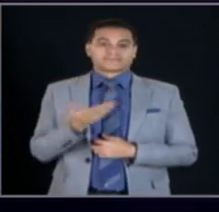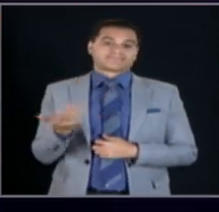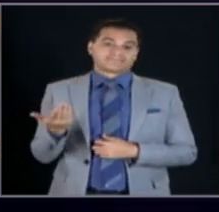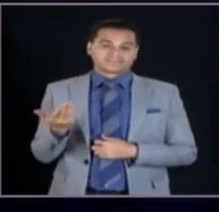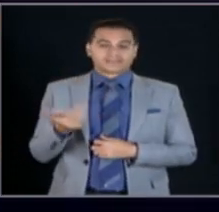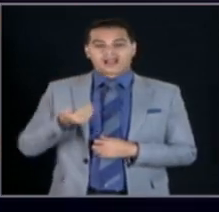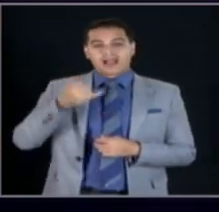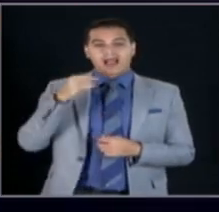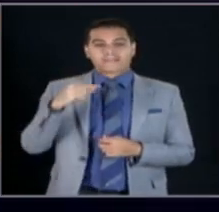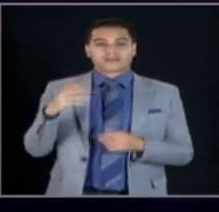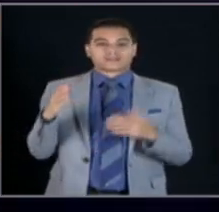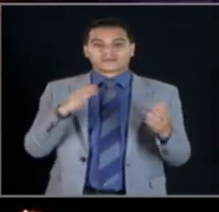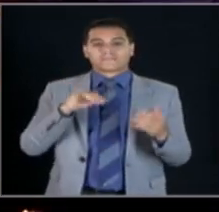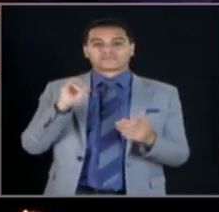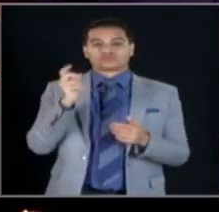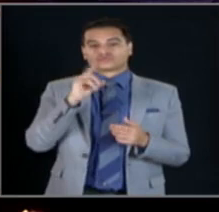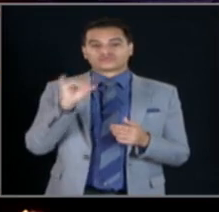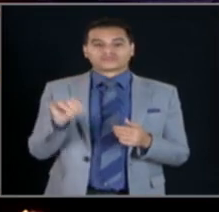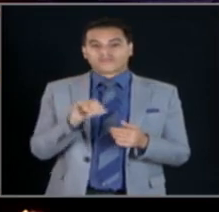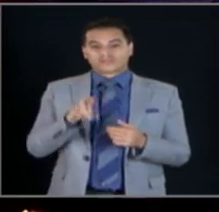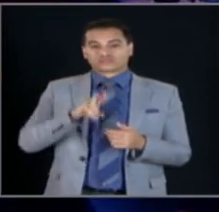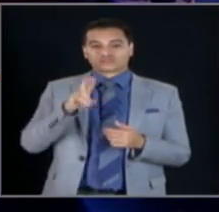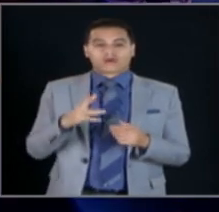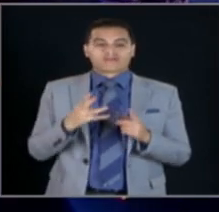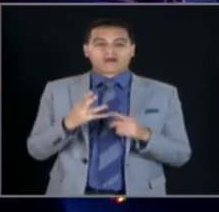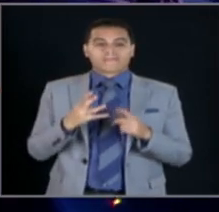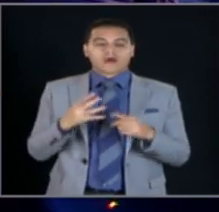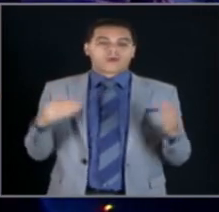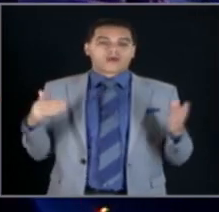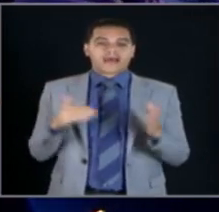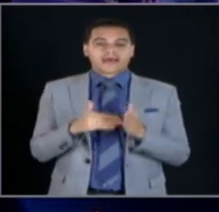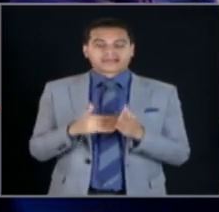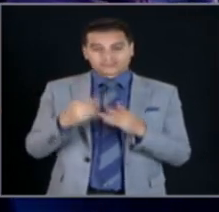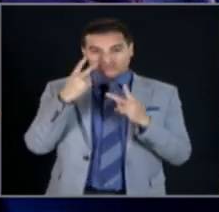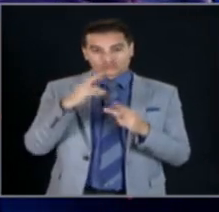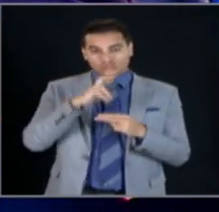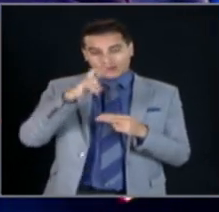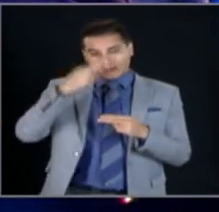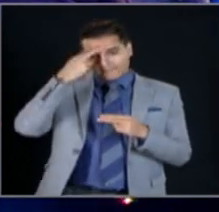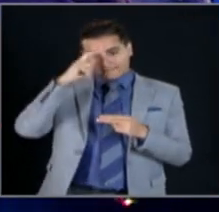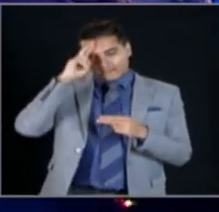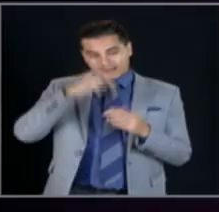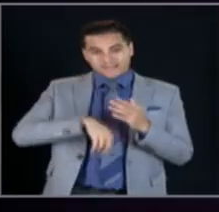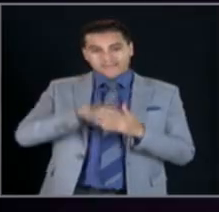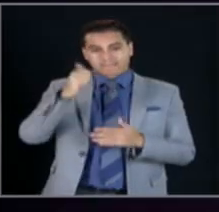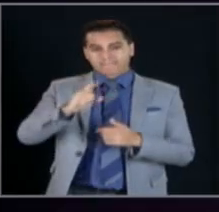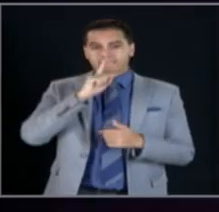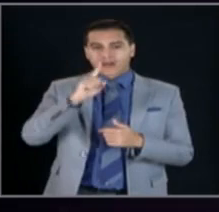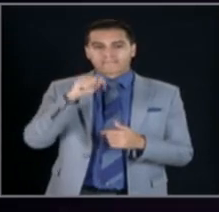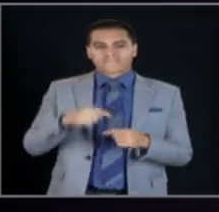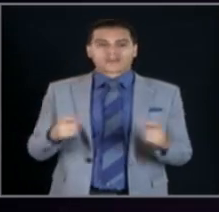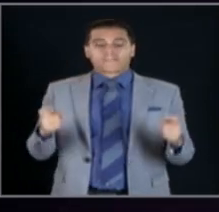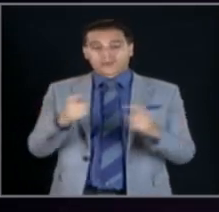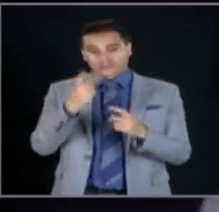احمد مصطفى سؤال الرابع والاخير سؤال اللي هيحدد مين اللي هيكسب ماتش